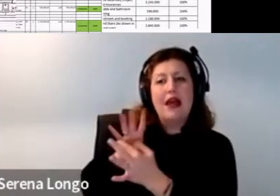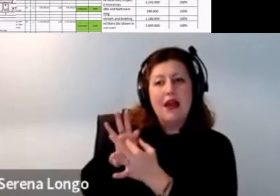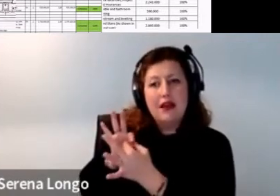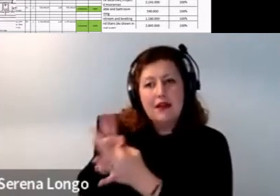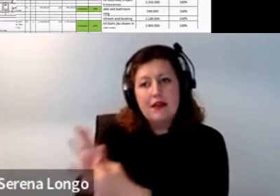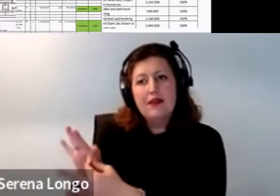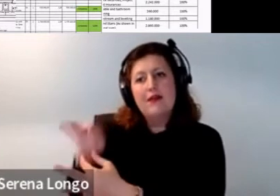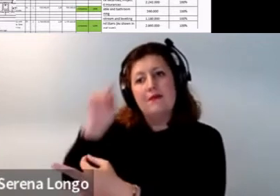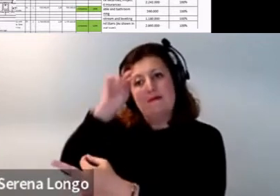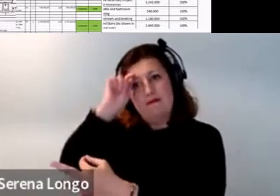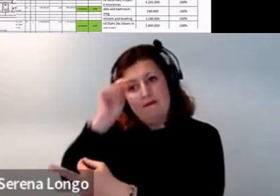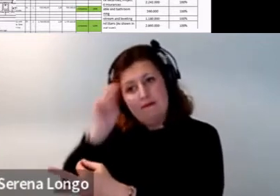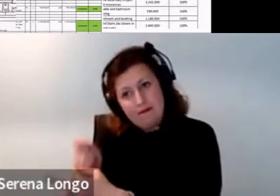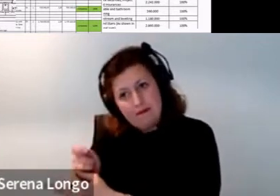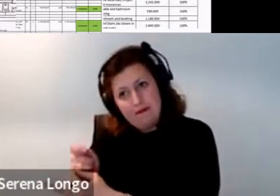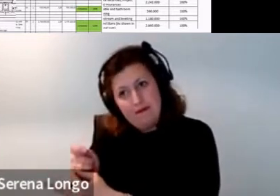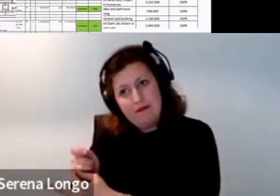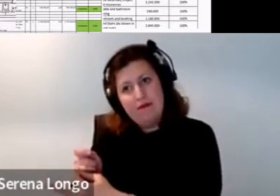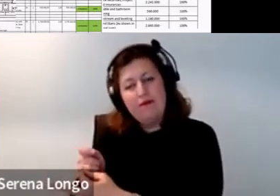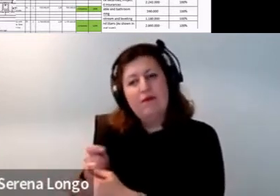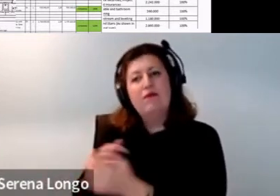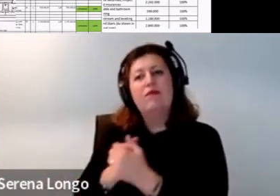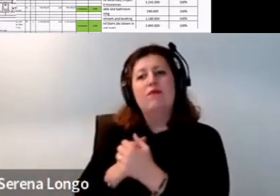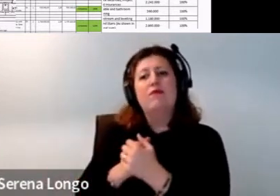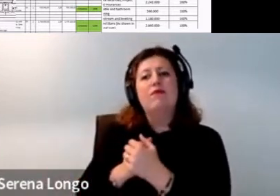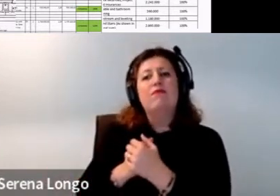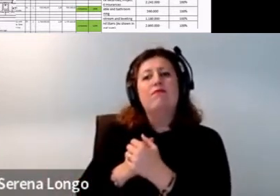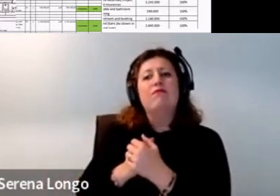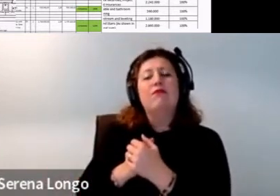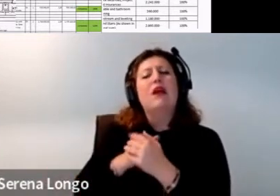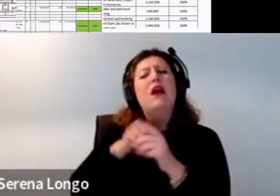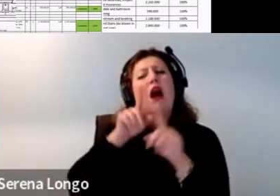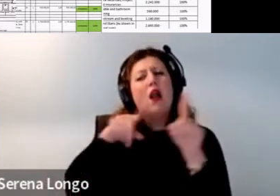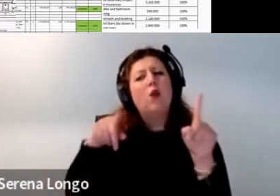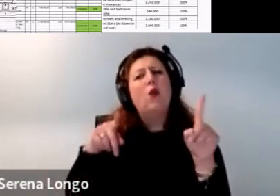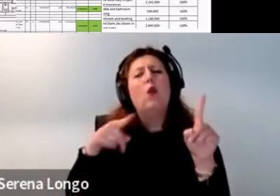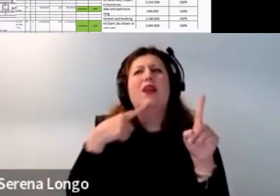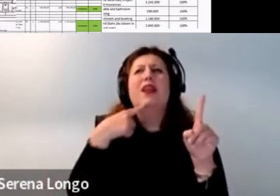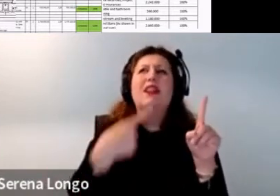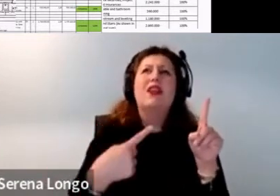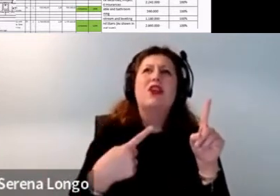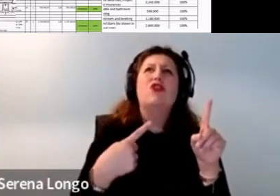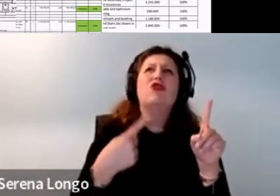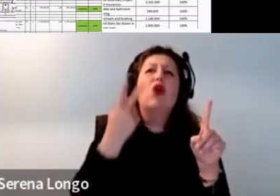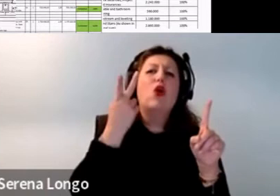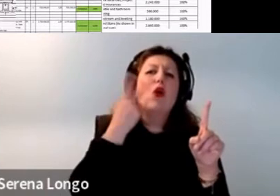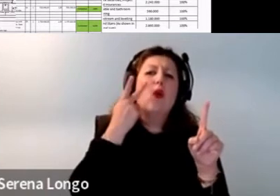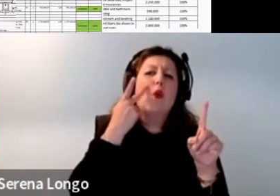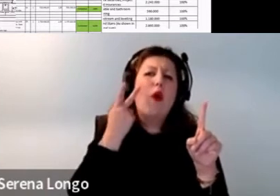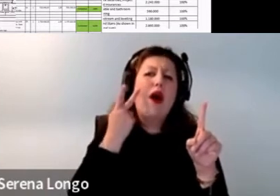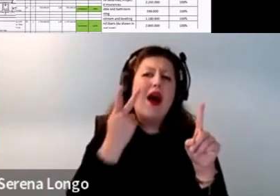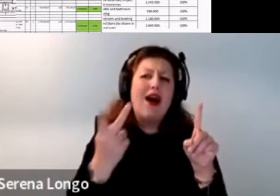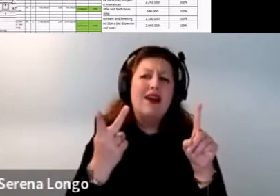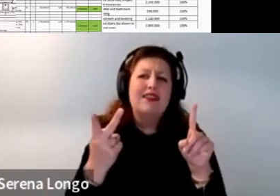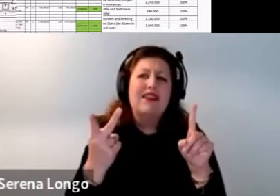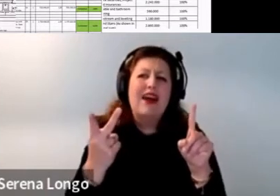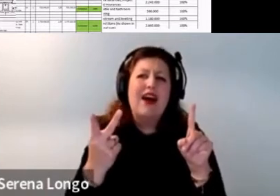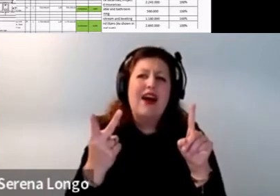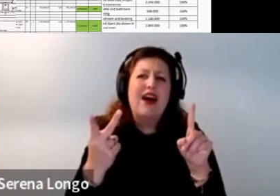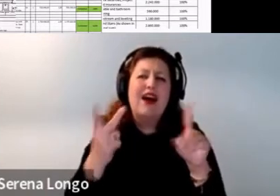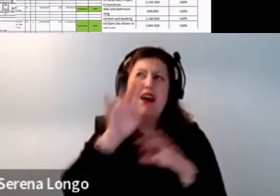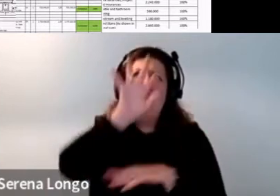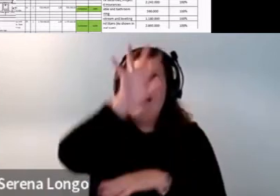deromanticizzare lo sguardo, c'è chi dice anche decolonizzare lo sguardo, e arrivare sul